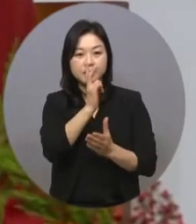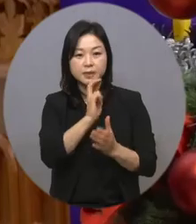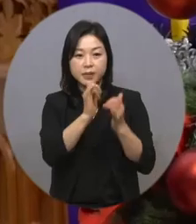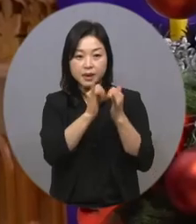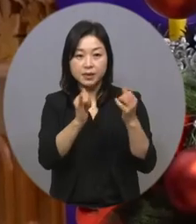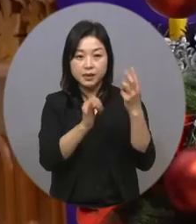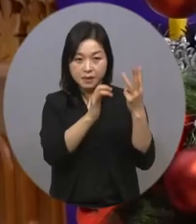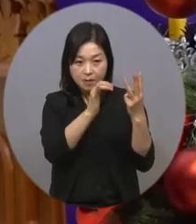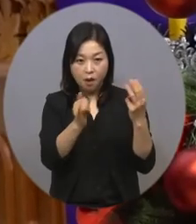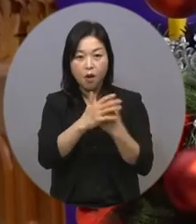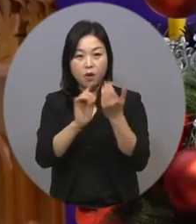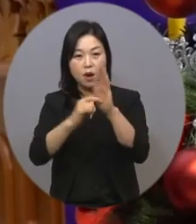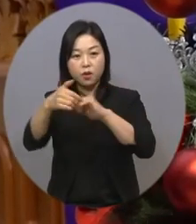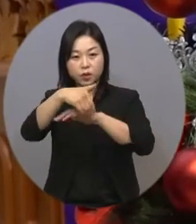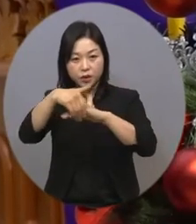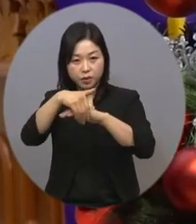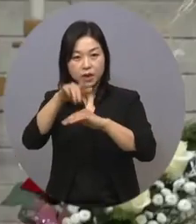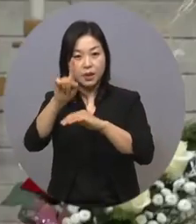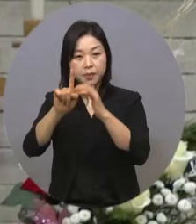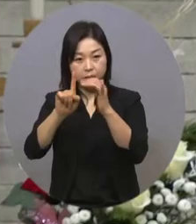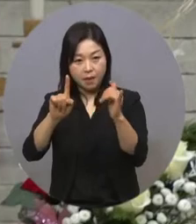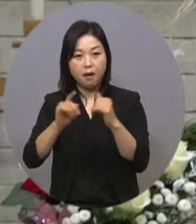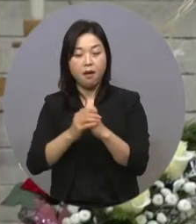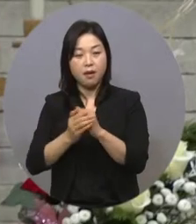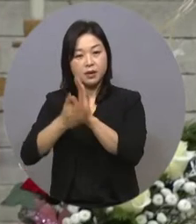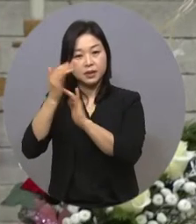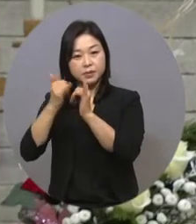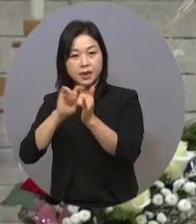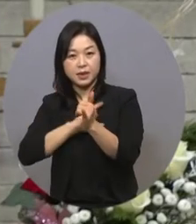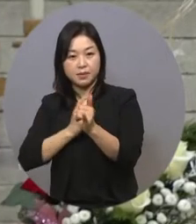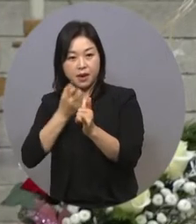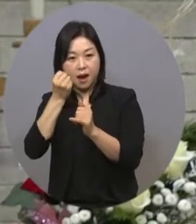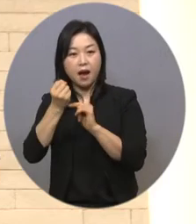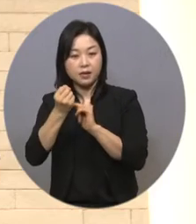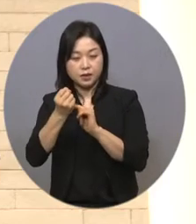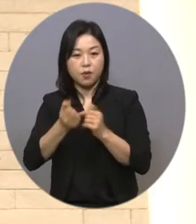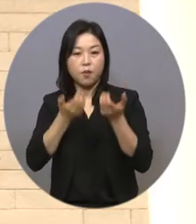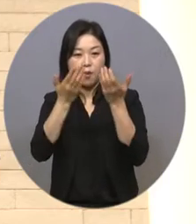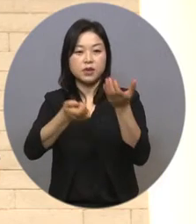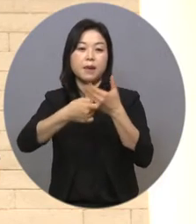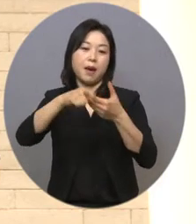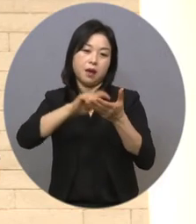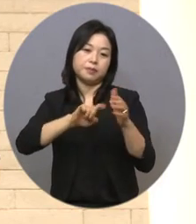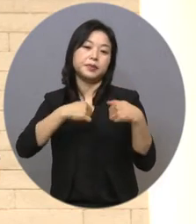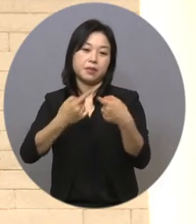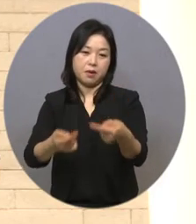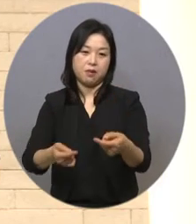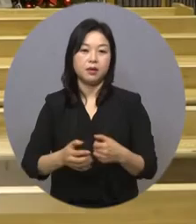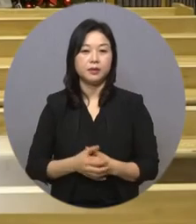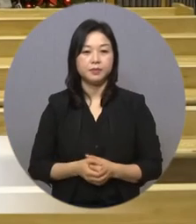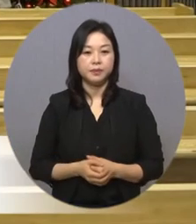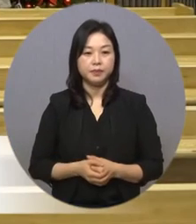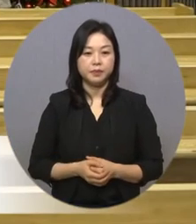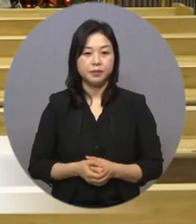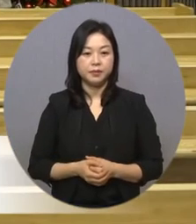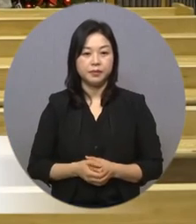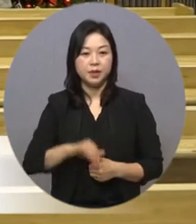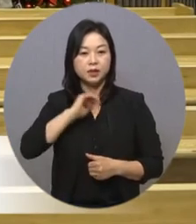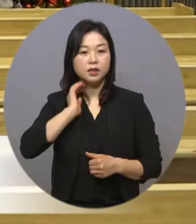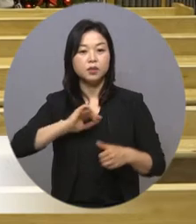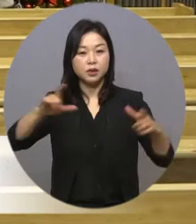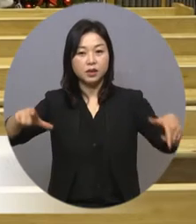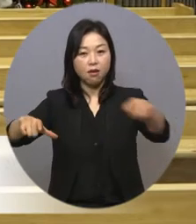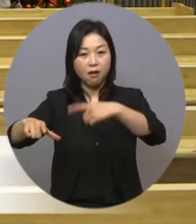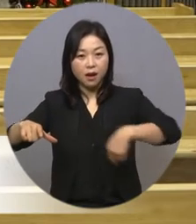3명과 광고 기획자 1명, 순수한 시민의 이름으로 모두 봉사의 마음으로 참여했습니다. 의정부 안에